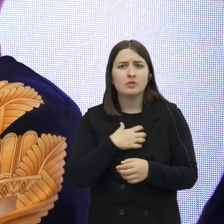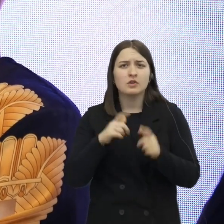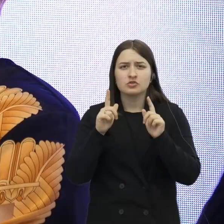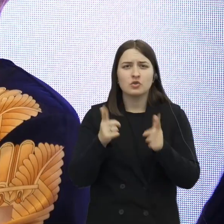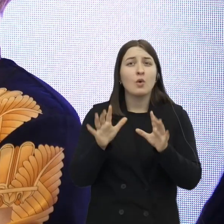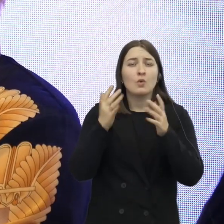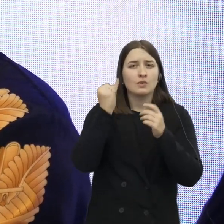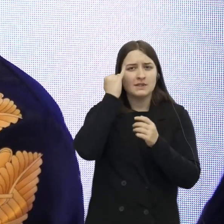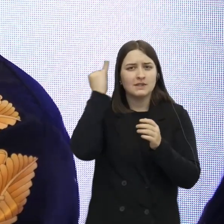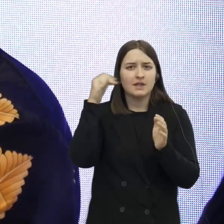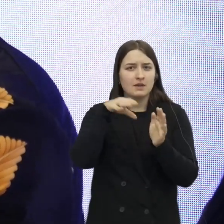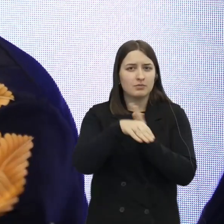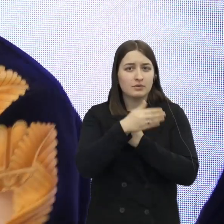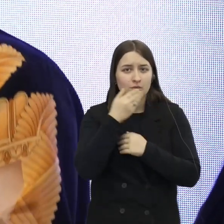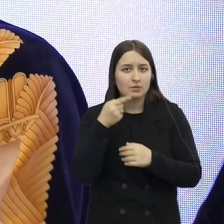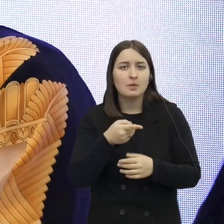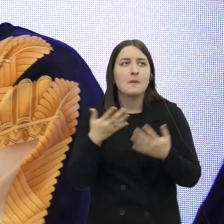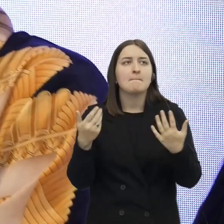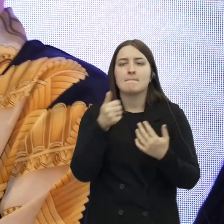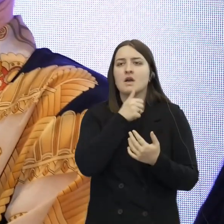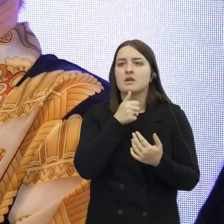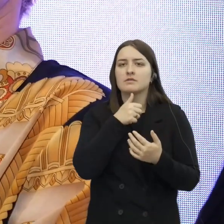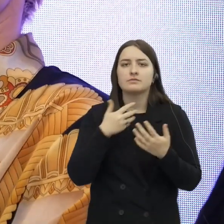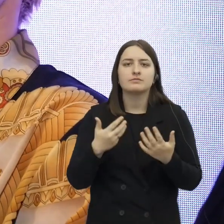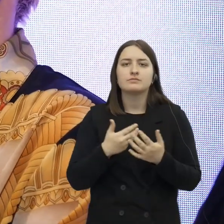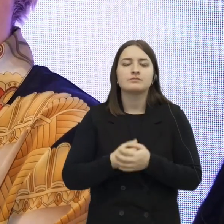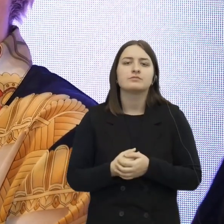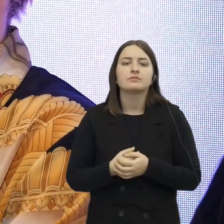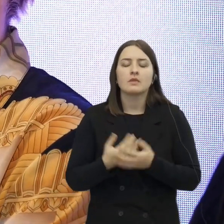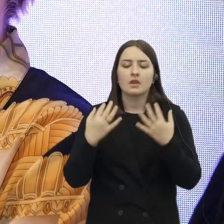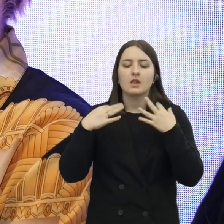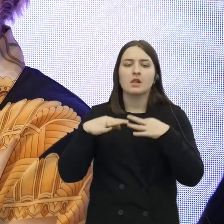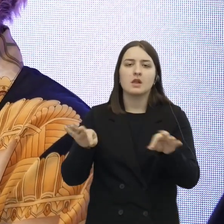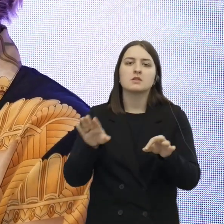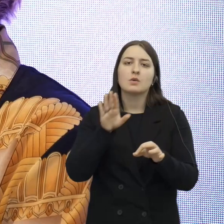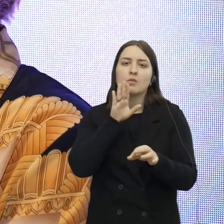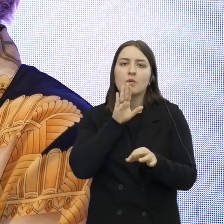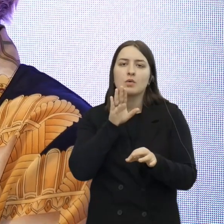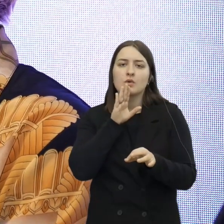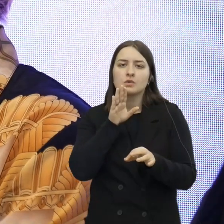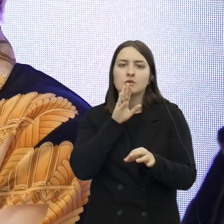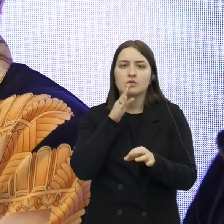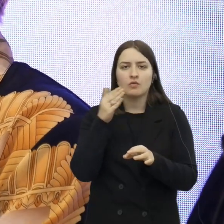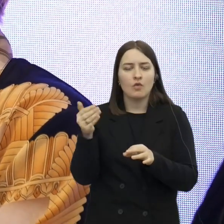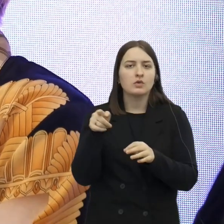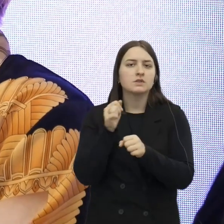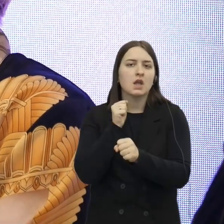free domestic labor of women in a heterosexual relationship, is something to be